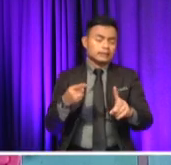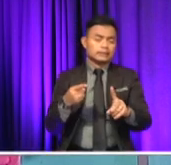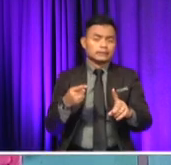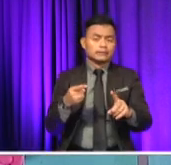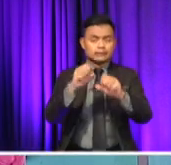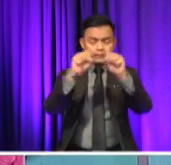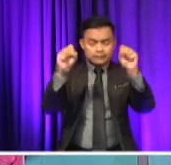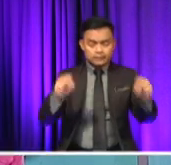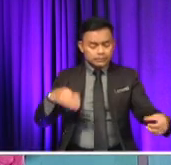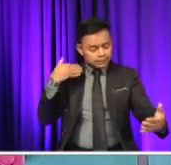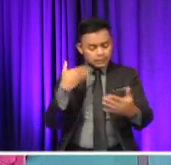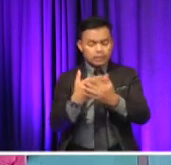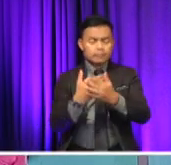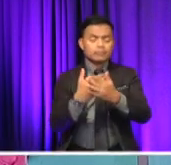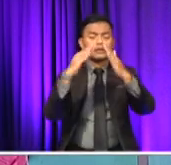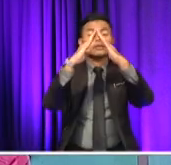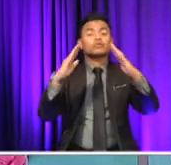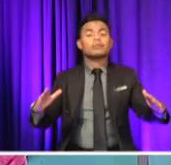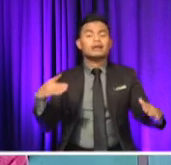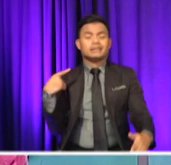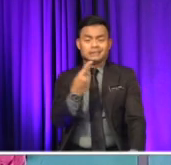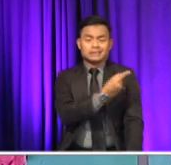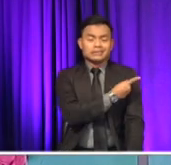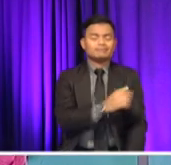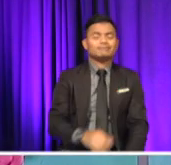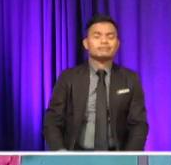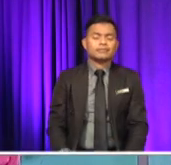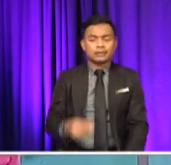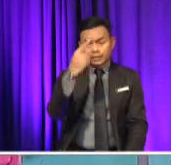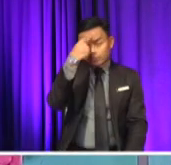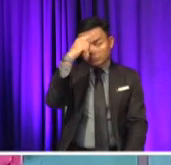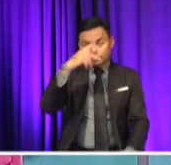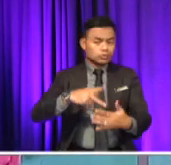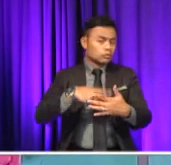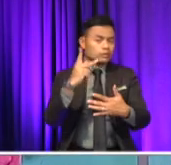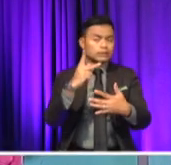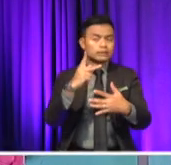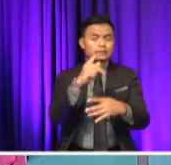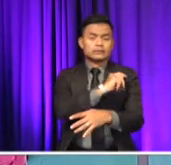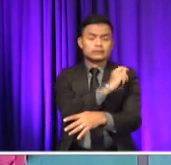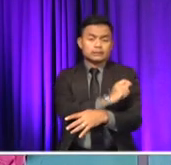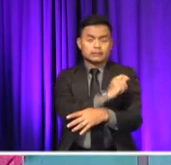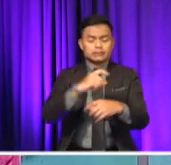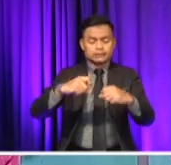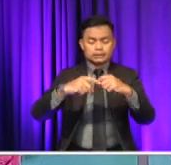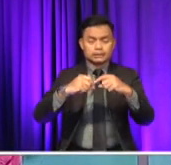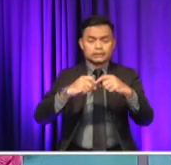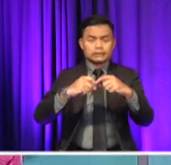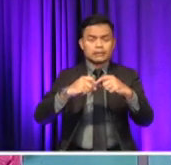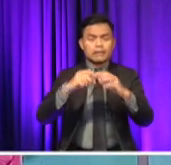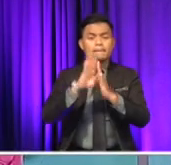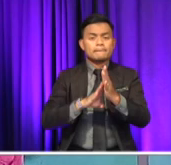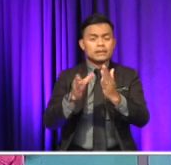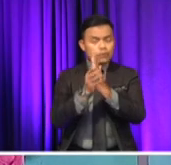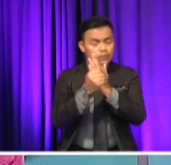kita Oke oke untuk pengeluaran tenaga elektrik diperoleh daripada perencanaan energi yang